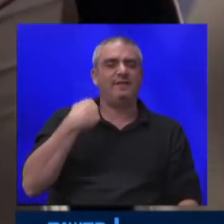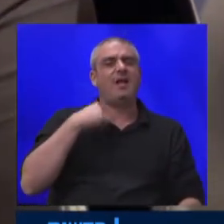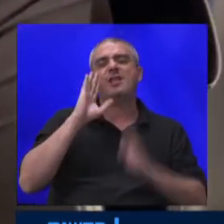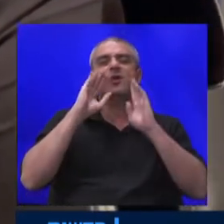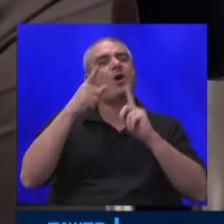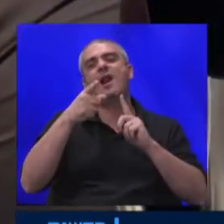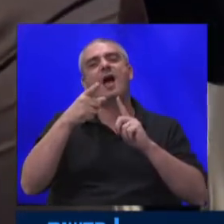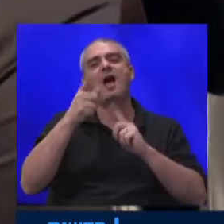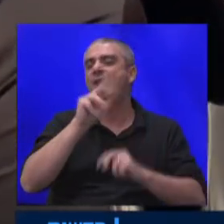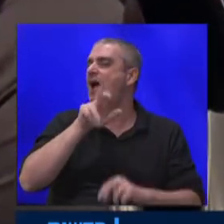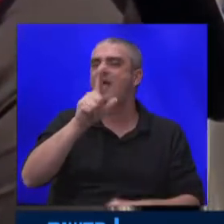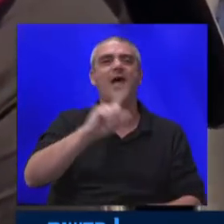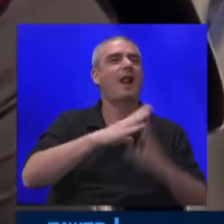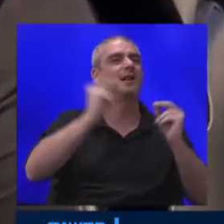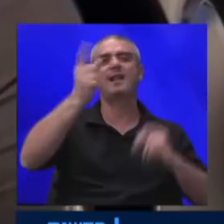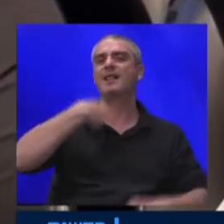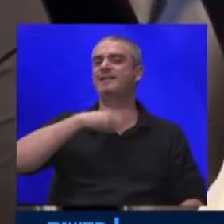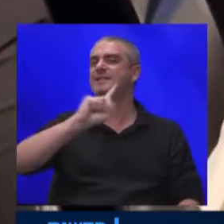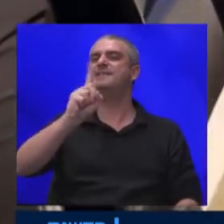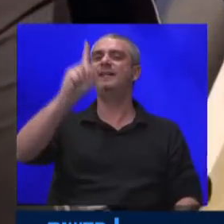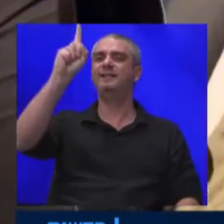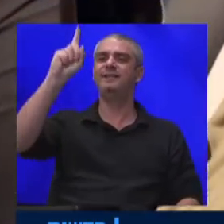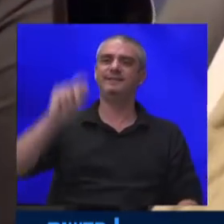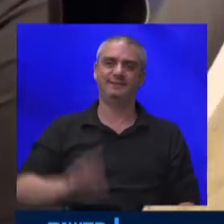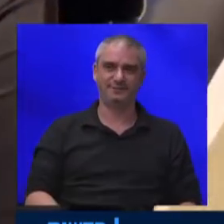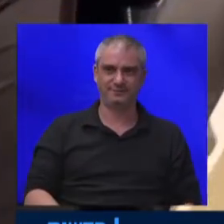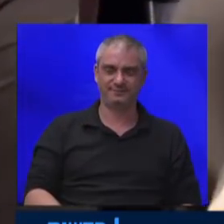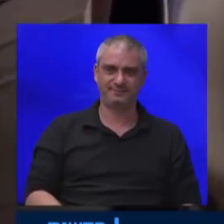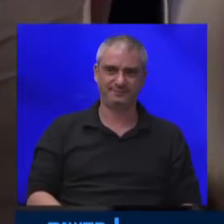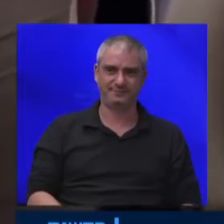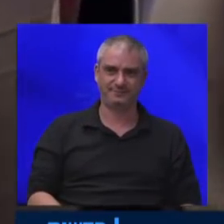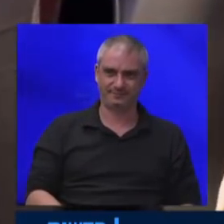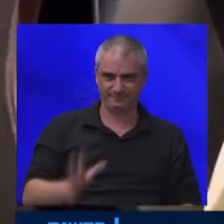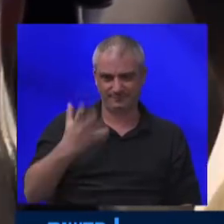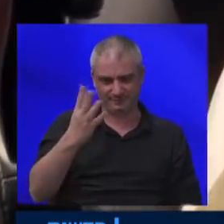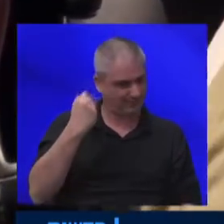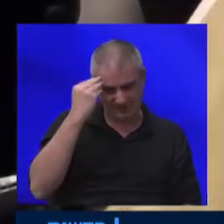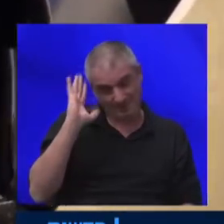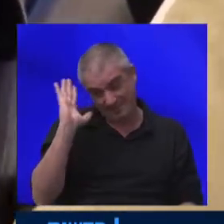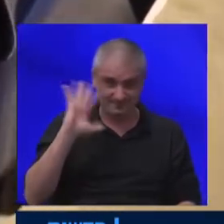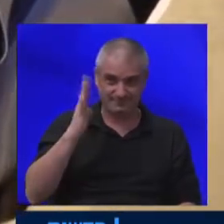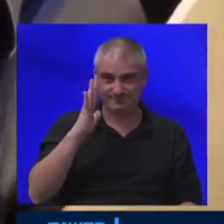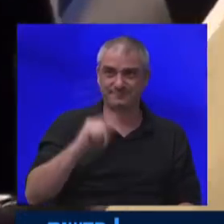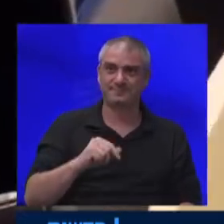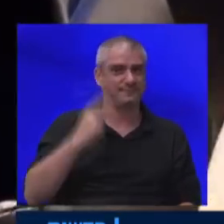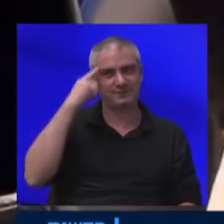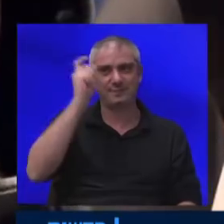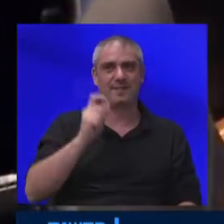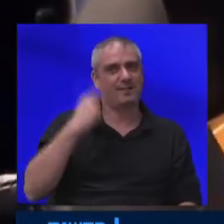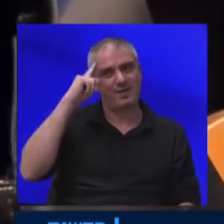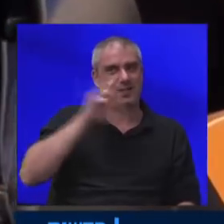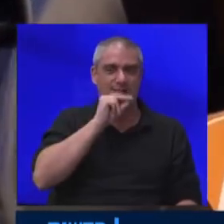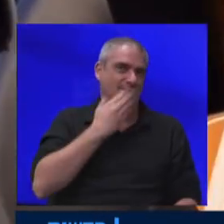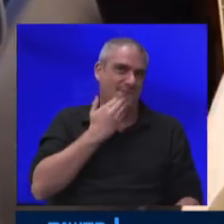korelach artelchili. Something like that. I don't remember the lyrics. I don't speak Hebrew, so. Would you